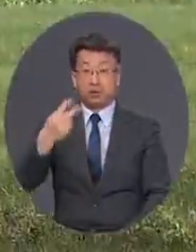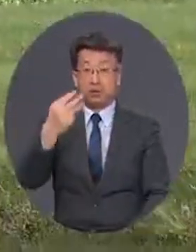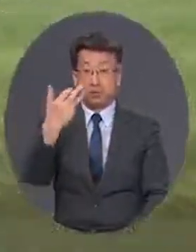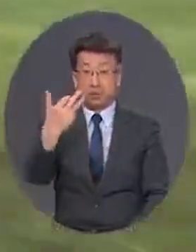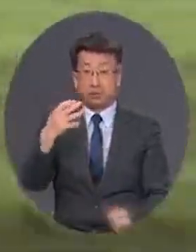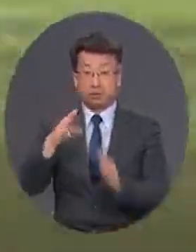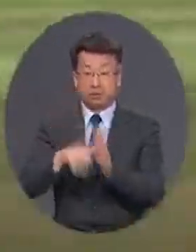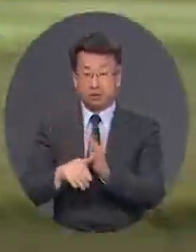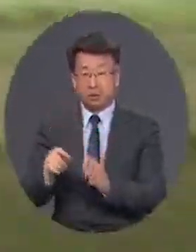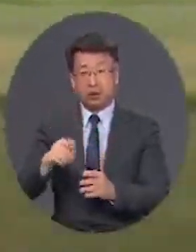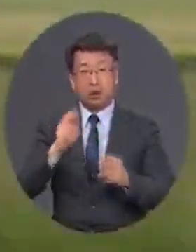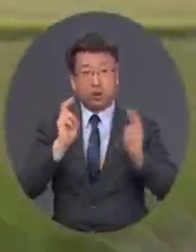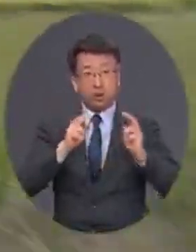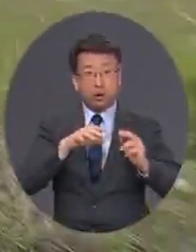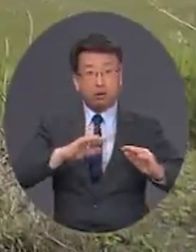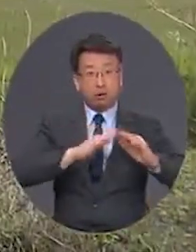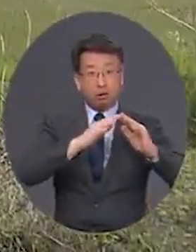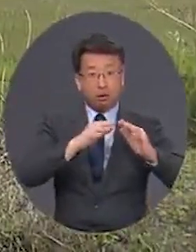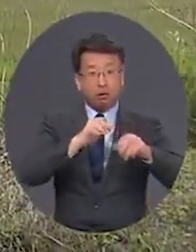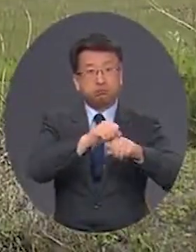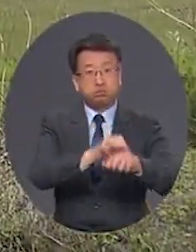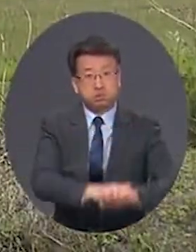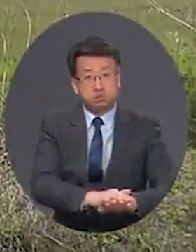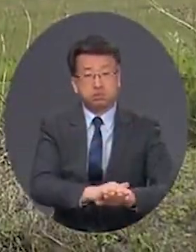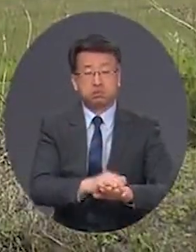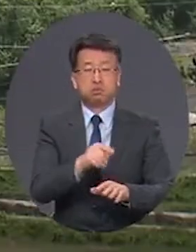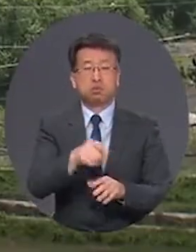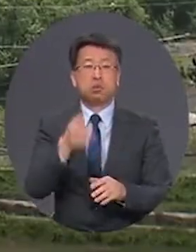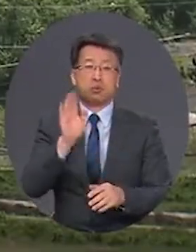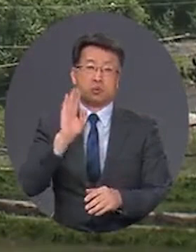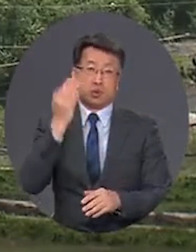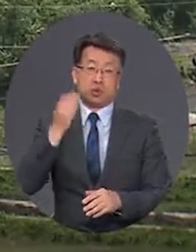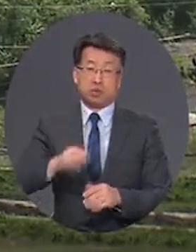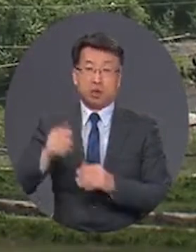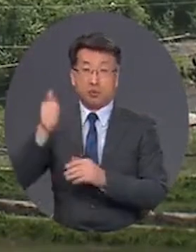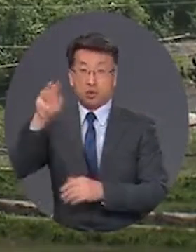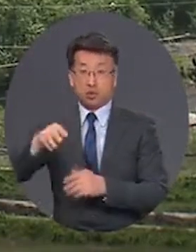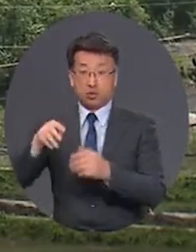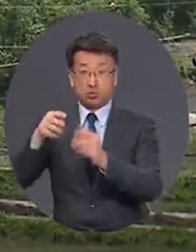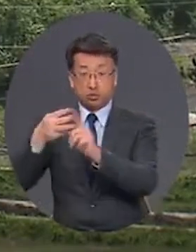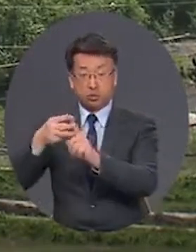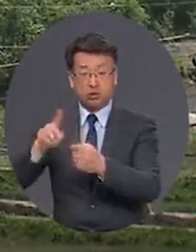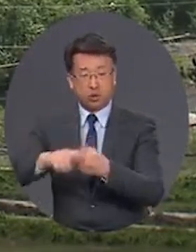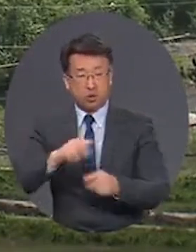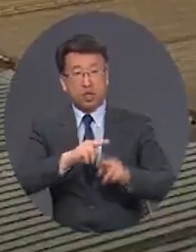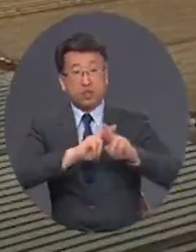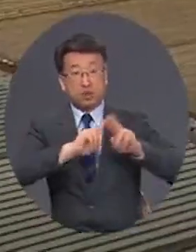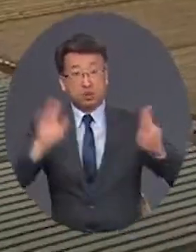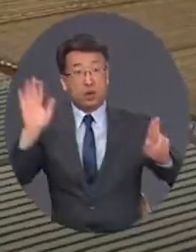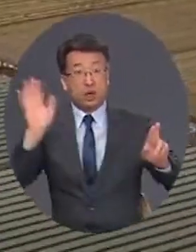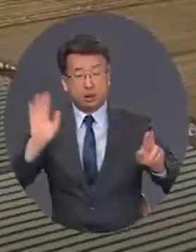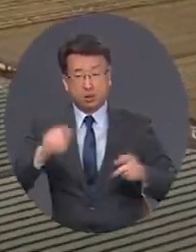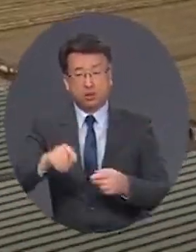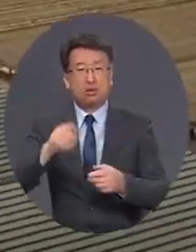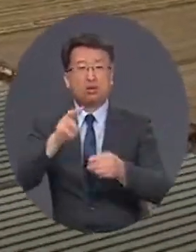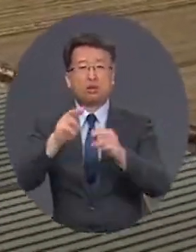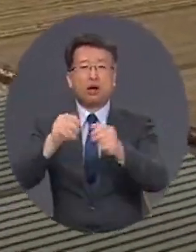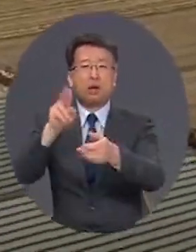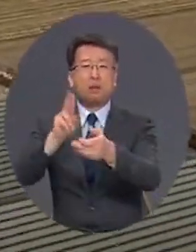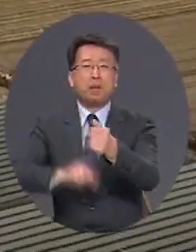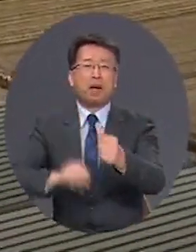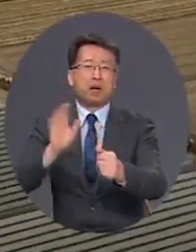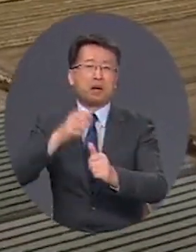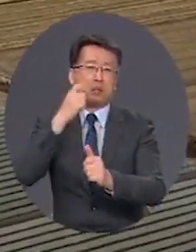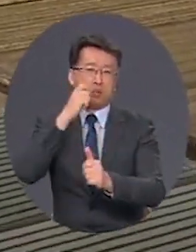사업 주체의 해산으로 산업단지 조성이 중단됐지만 합천군은 지정 계획을 철회하지 않고 토지거래 허가를